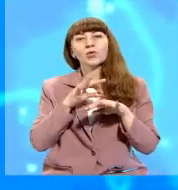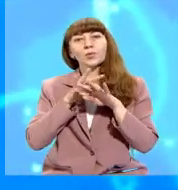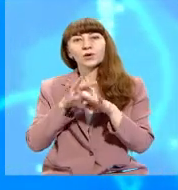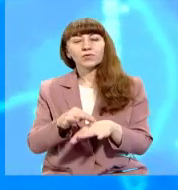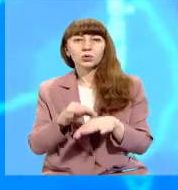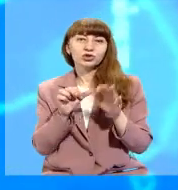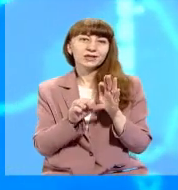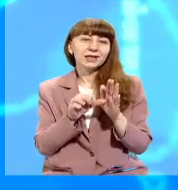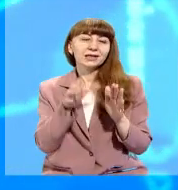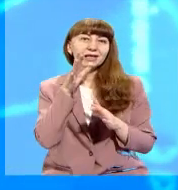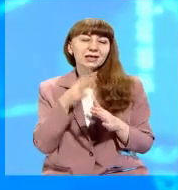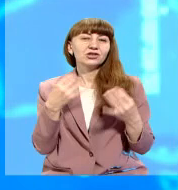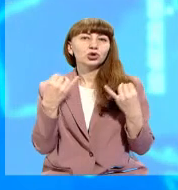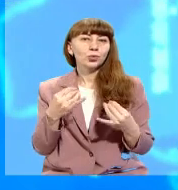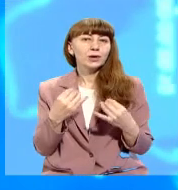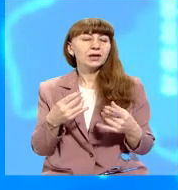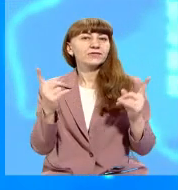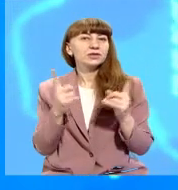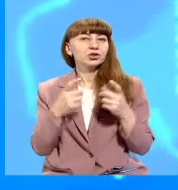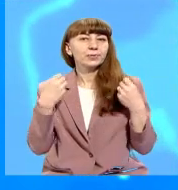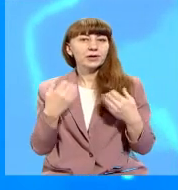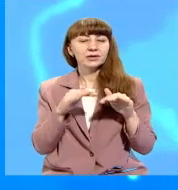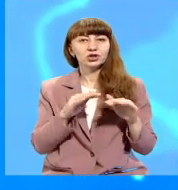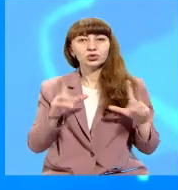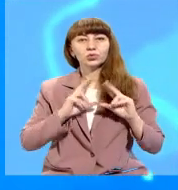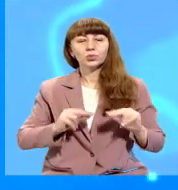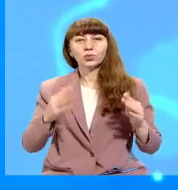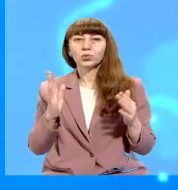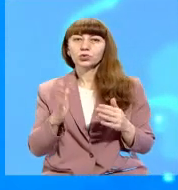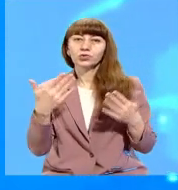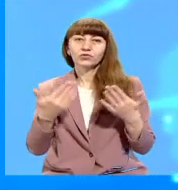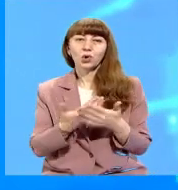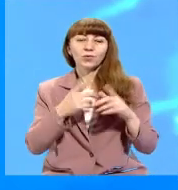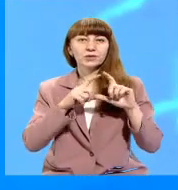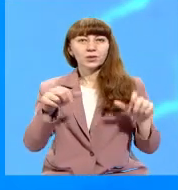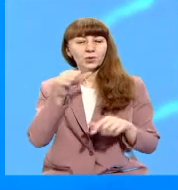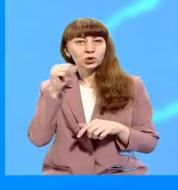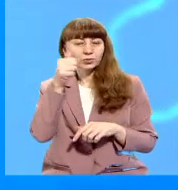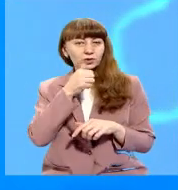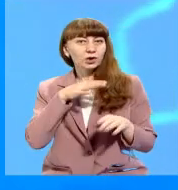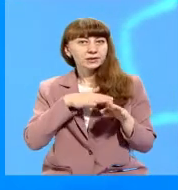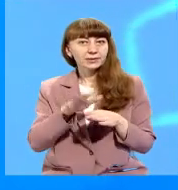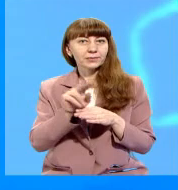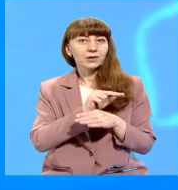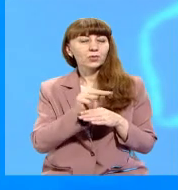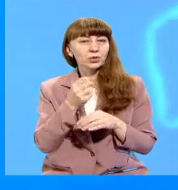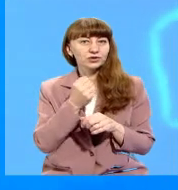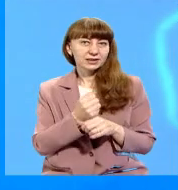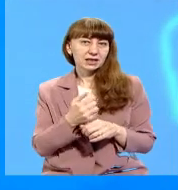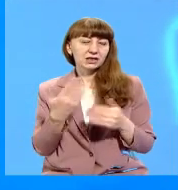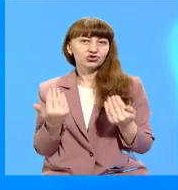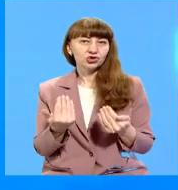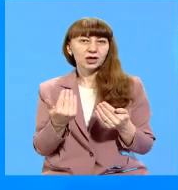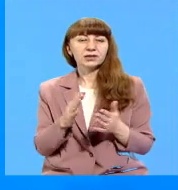60 лет со дня основания встречать пра дети и учителя будут в новом здании в прошлом году там сделали капитальный ремонт теперь в